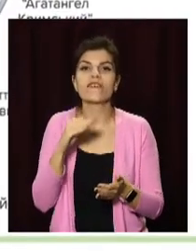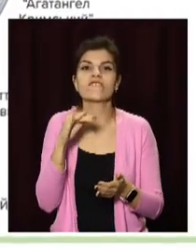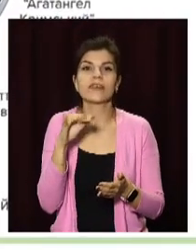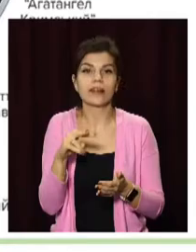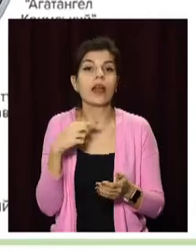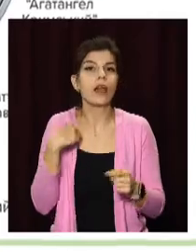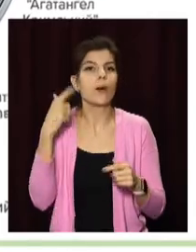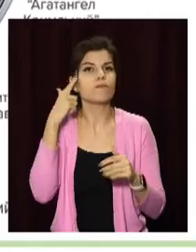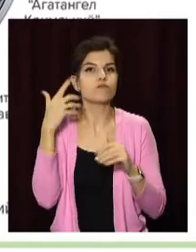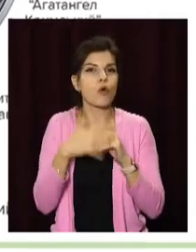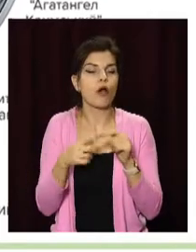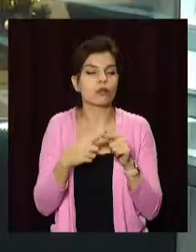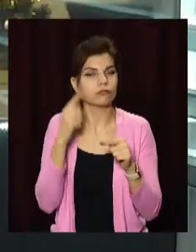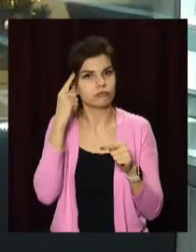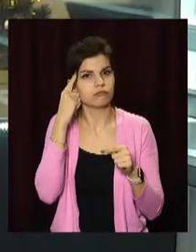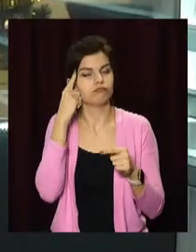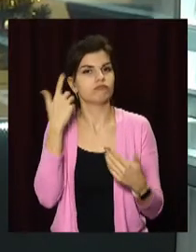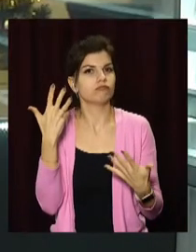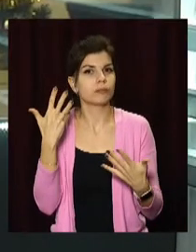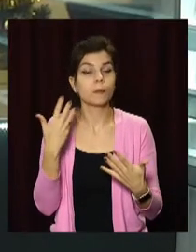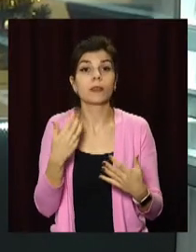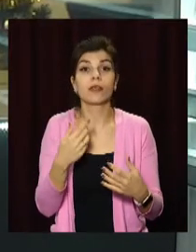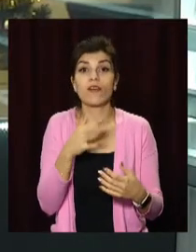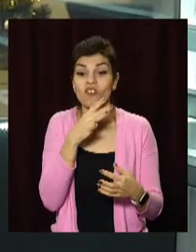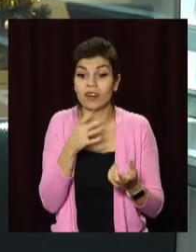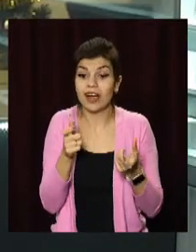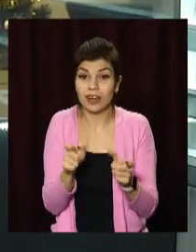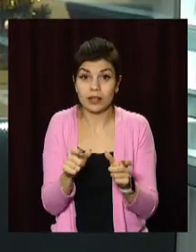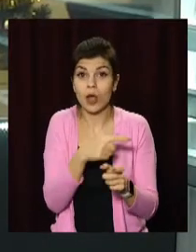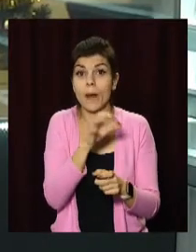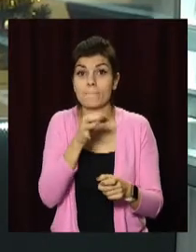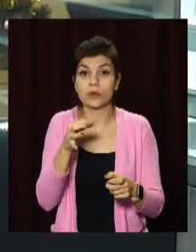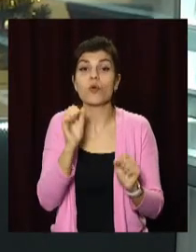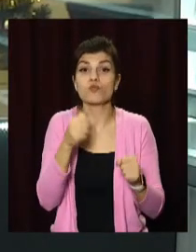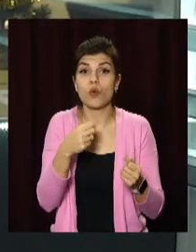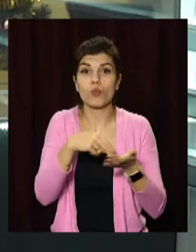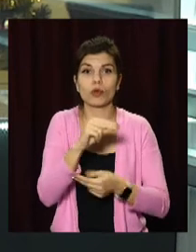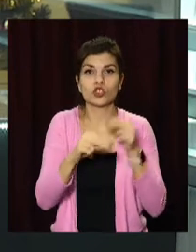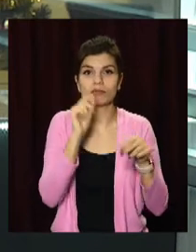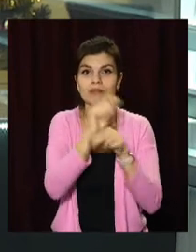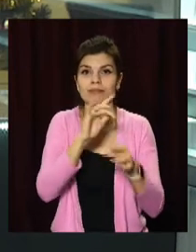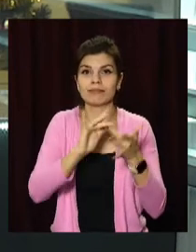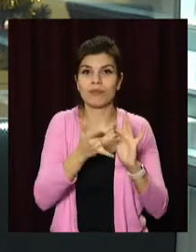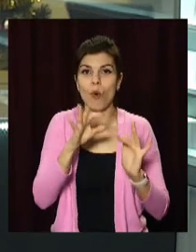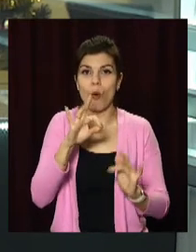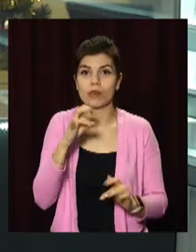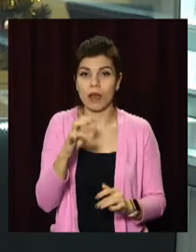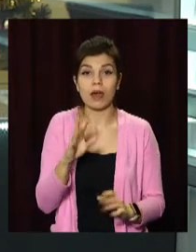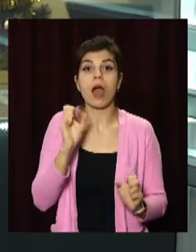я зрозумів цілком свідомо. В умовах жорсткого карантину монету можна буде придбати онлайн, а згодом вона з'явиться в